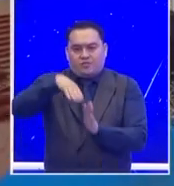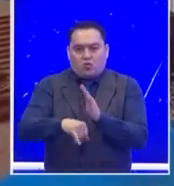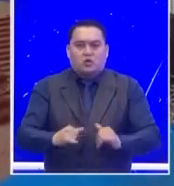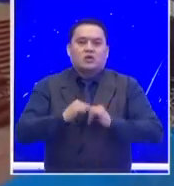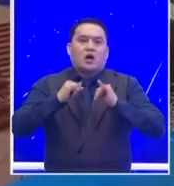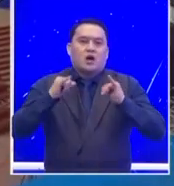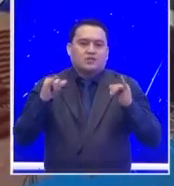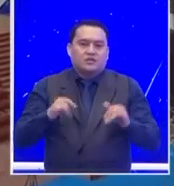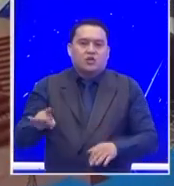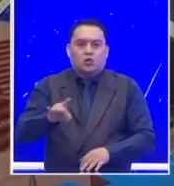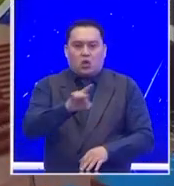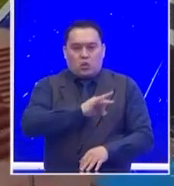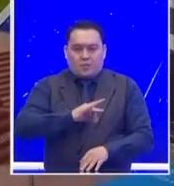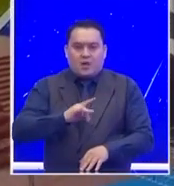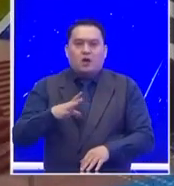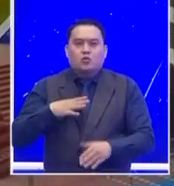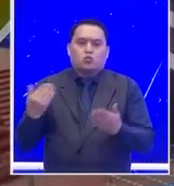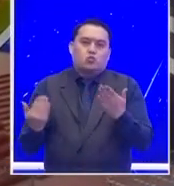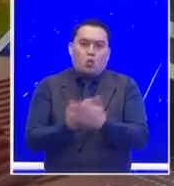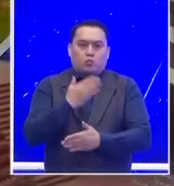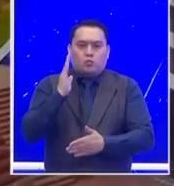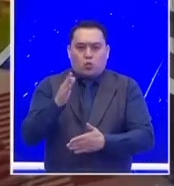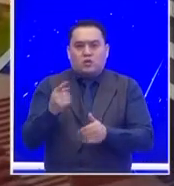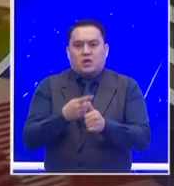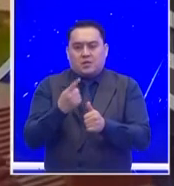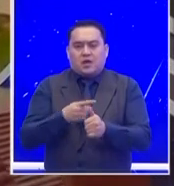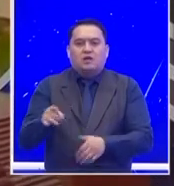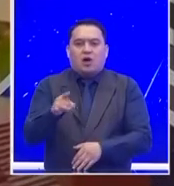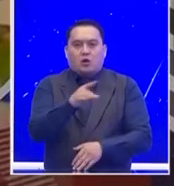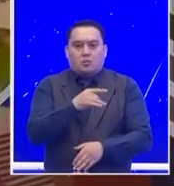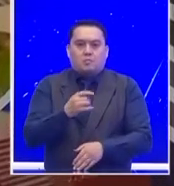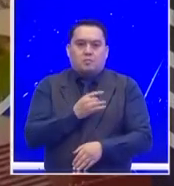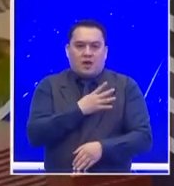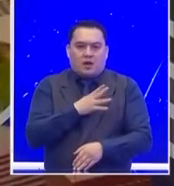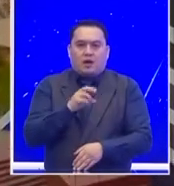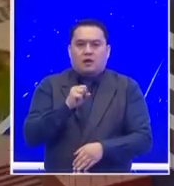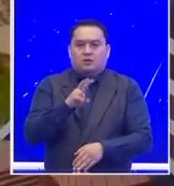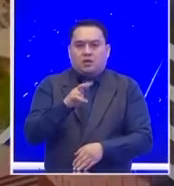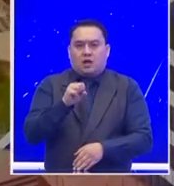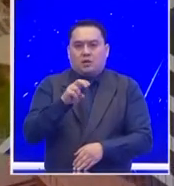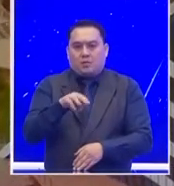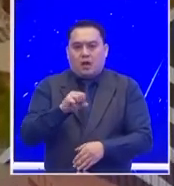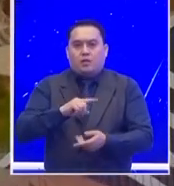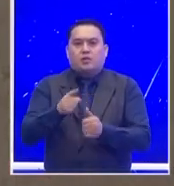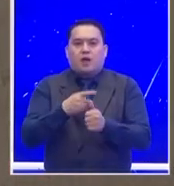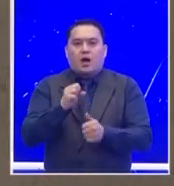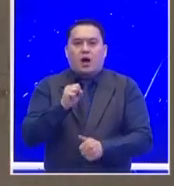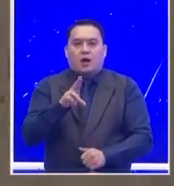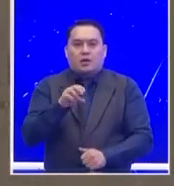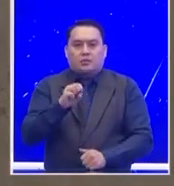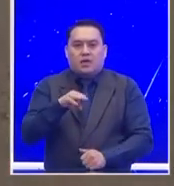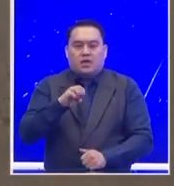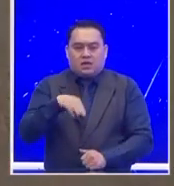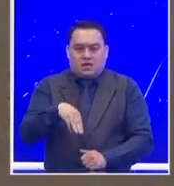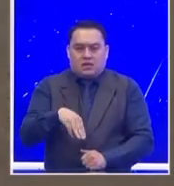большой вклад в развитие региона. Также по-новому будет именоваться микрорайон «Белая казарма». Теперь он будет называться